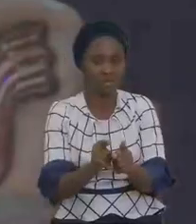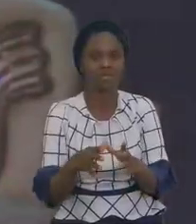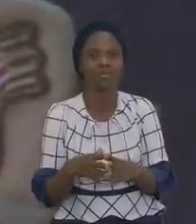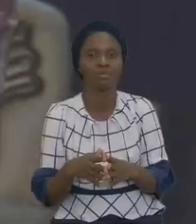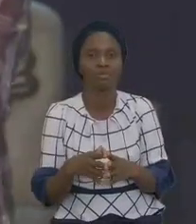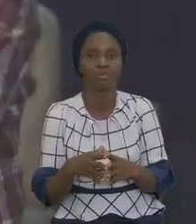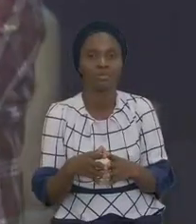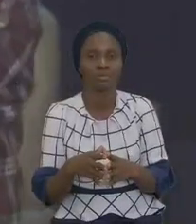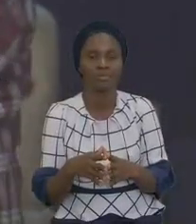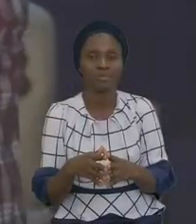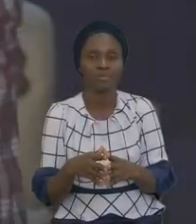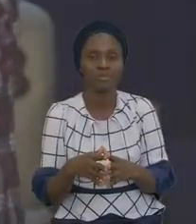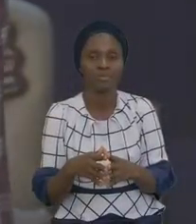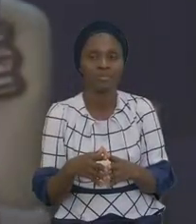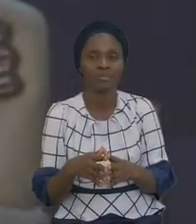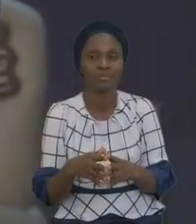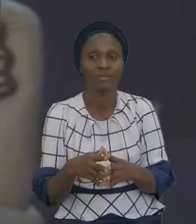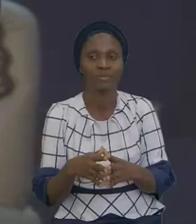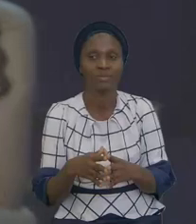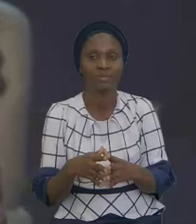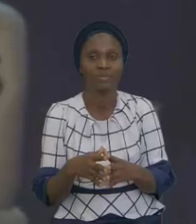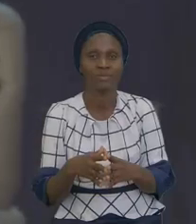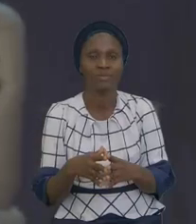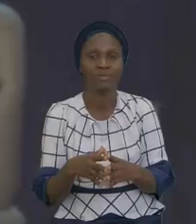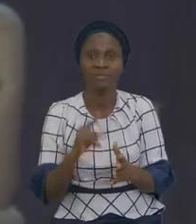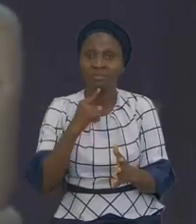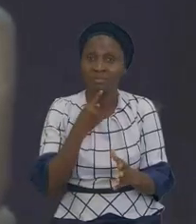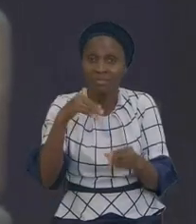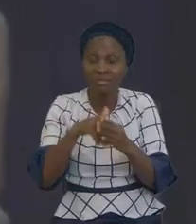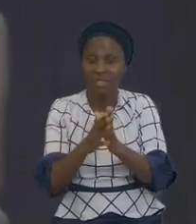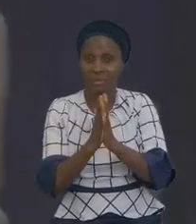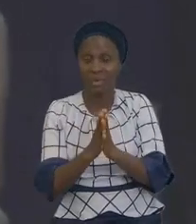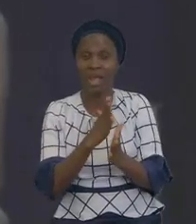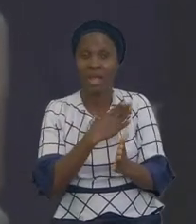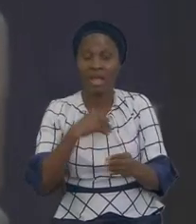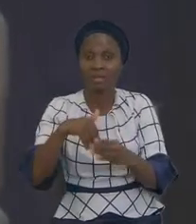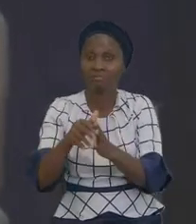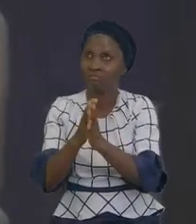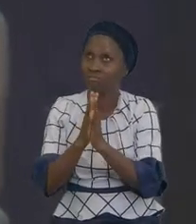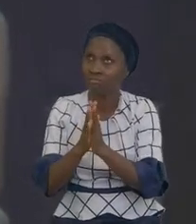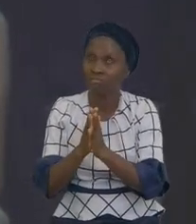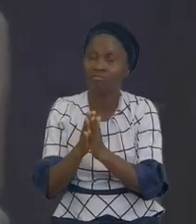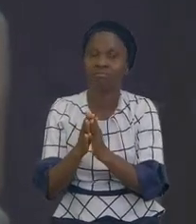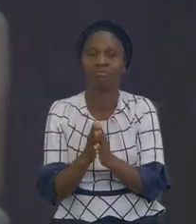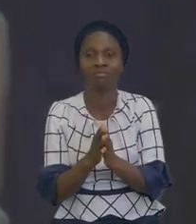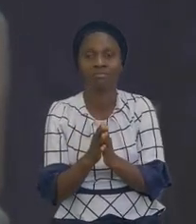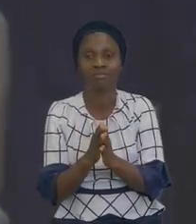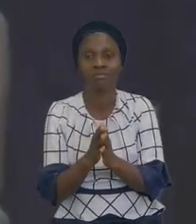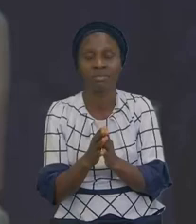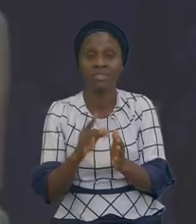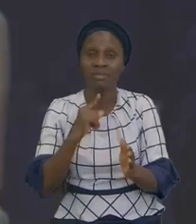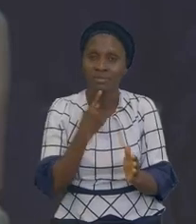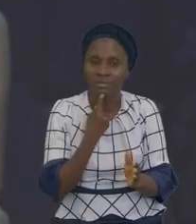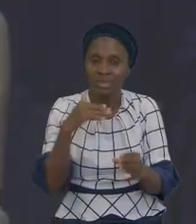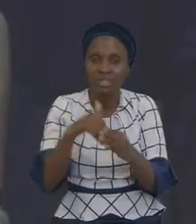Diligent dans la prière, dans la supplication. Diligent dans les études et dans